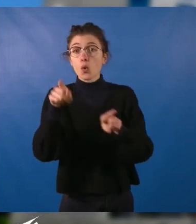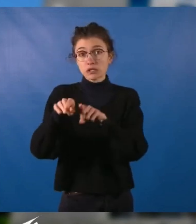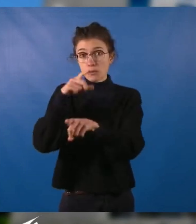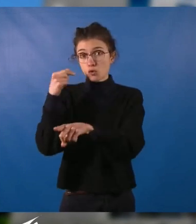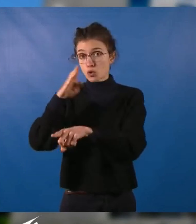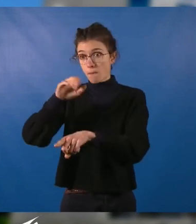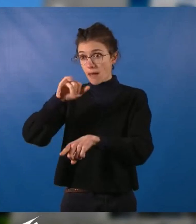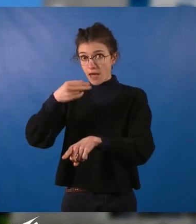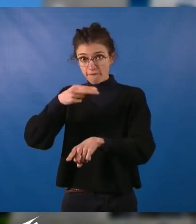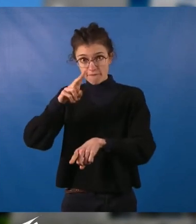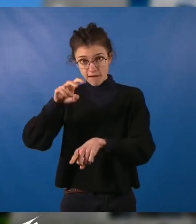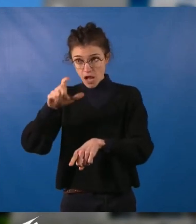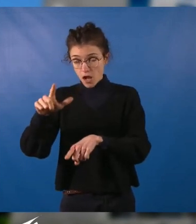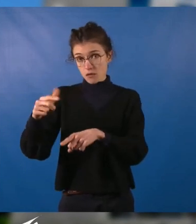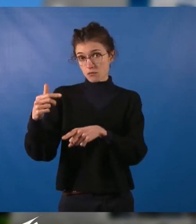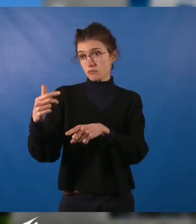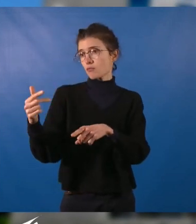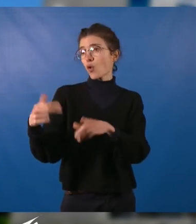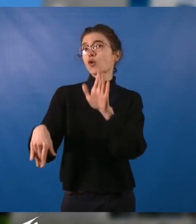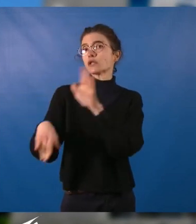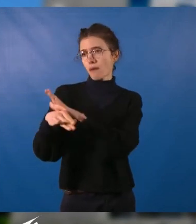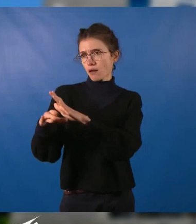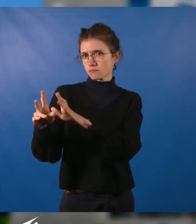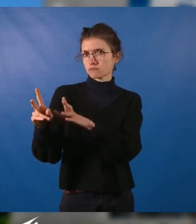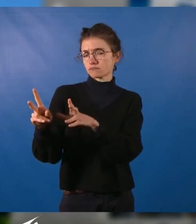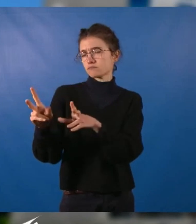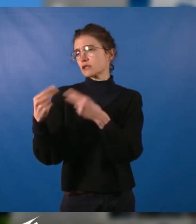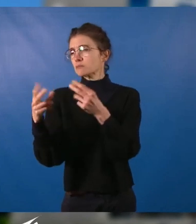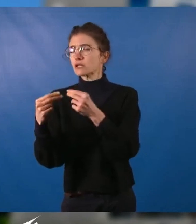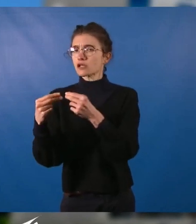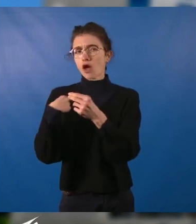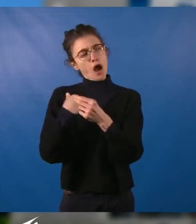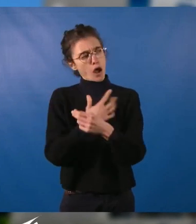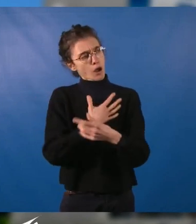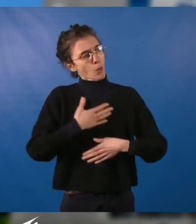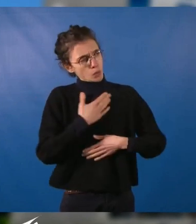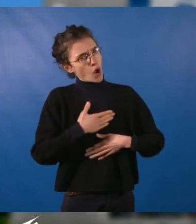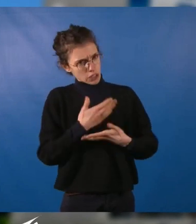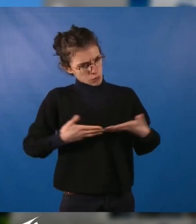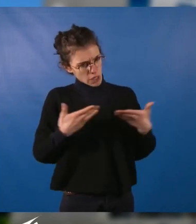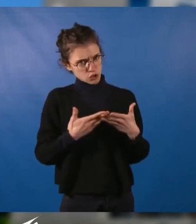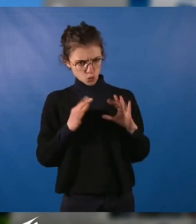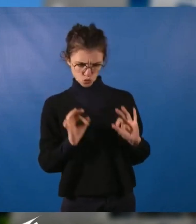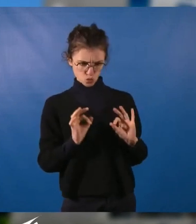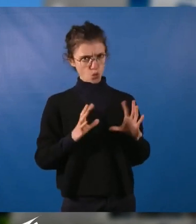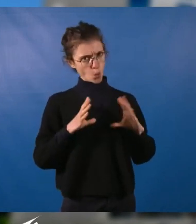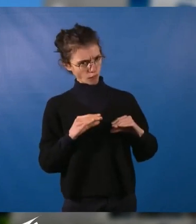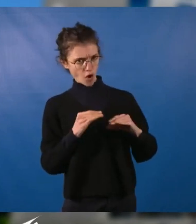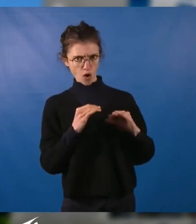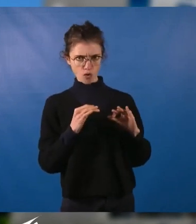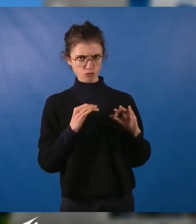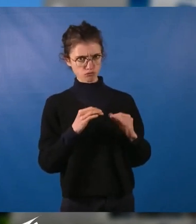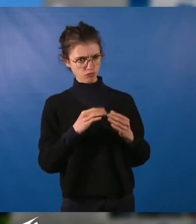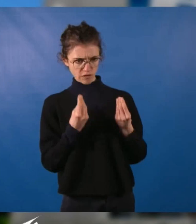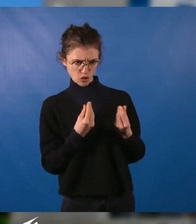Bainvel, qui, en début de propos, se félicitait d'une situation financière saine et favorable, qui nous disait vouloir évoquer